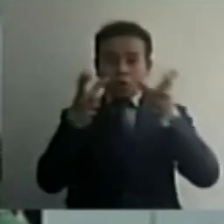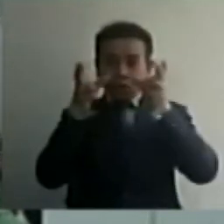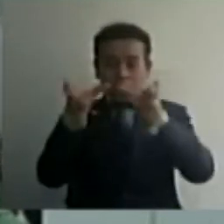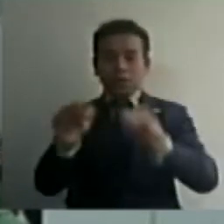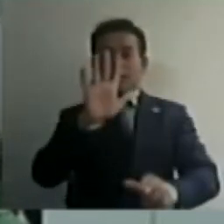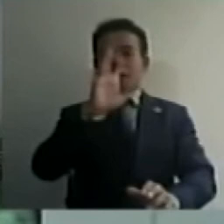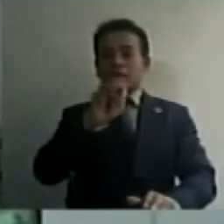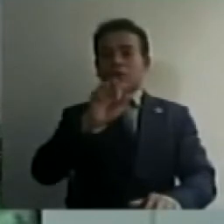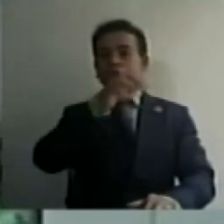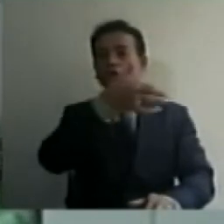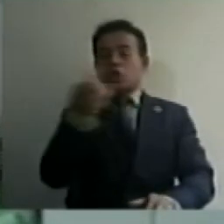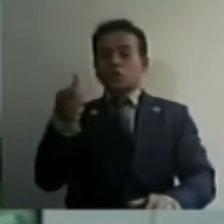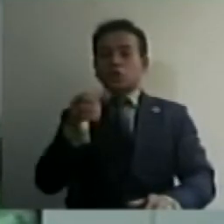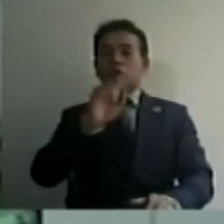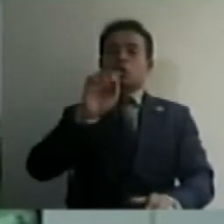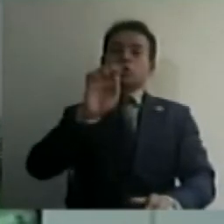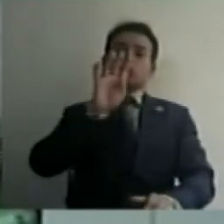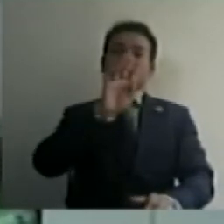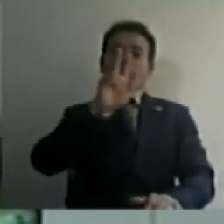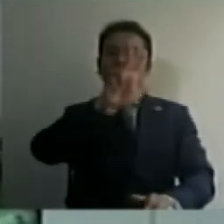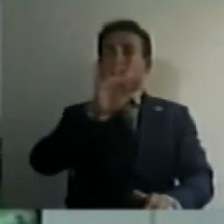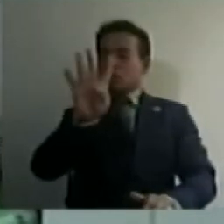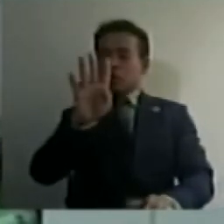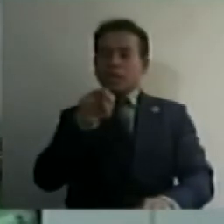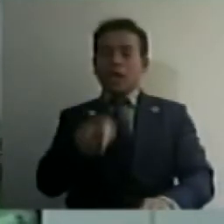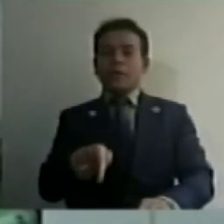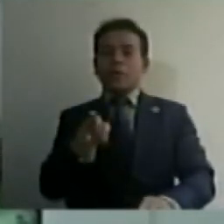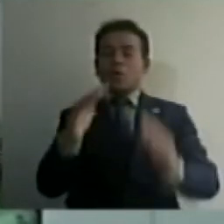হোম কোয়ারেন্টাইনে আছেন 85,498 জন।